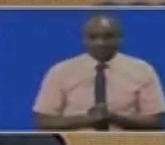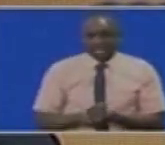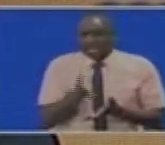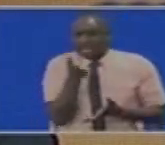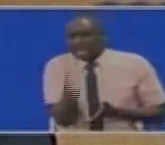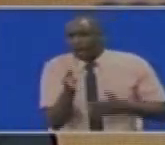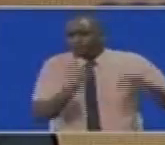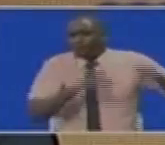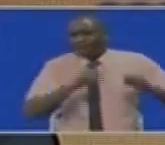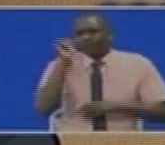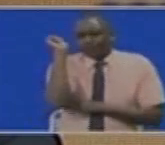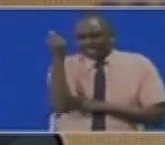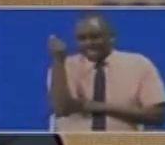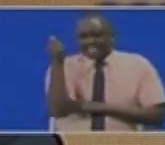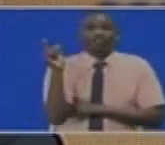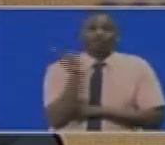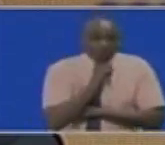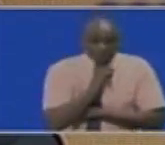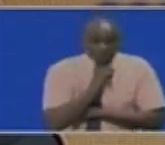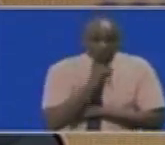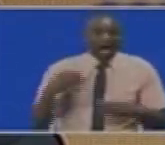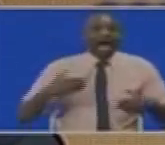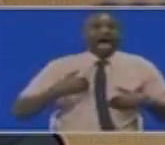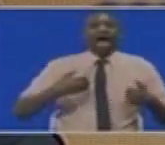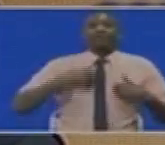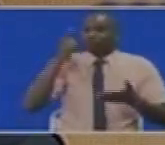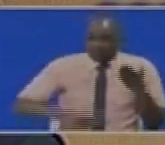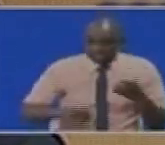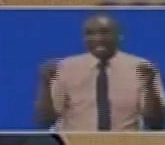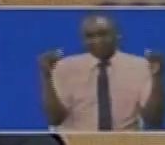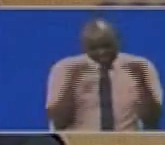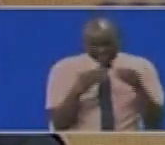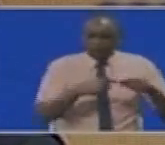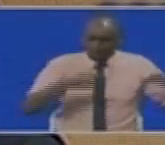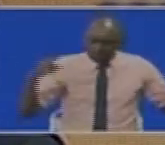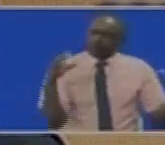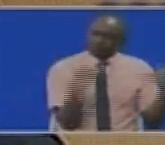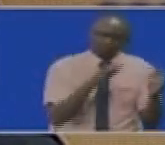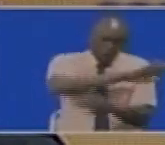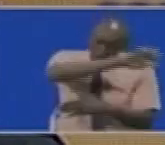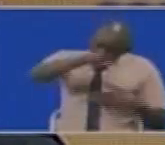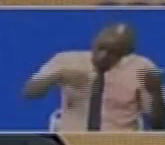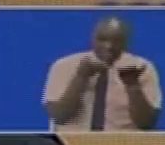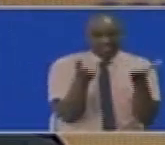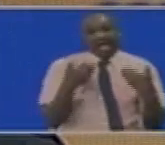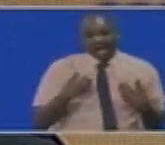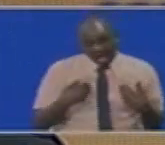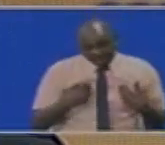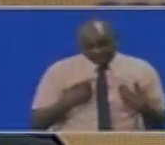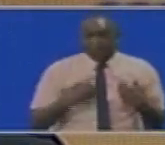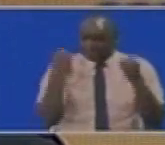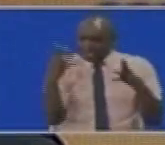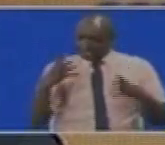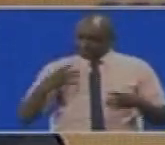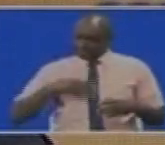Ukumbi wa Bomas of Kenya hapo kesho utaandaa kongamano la vyama vyote vya upinzani katika kikao ambacho wadadisi